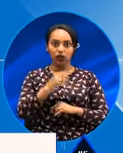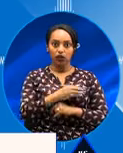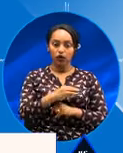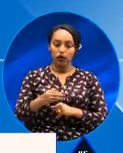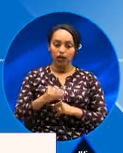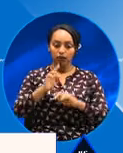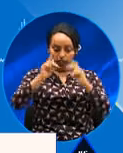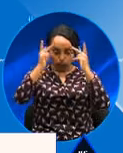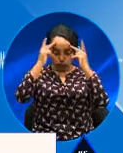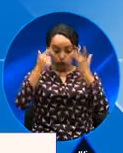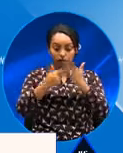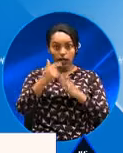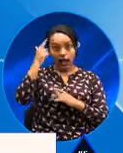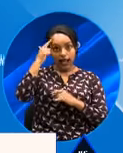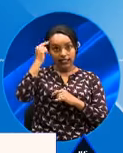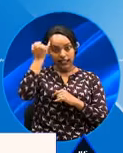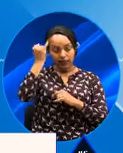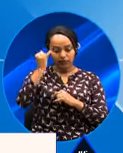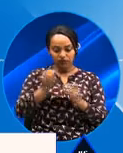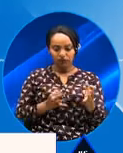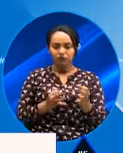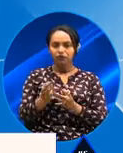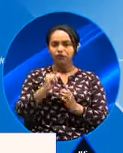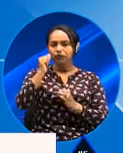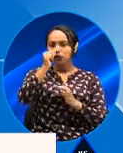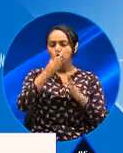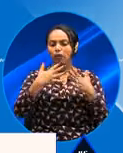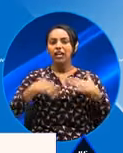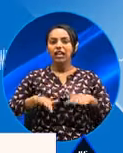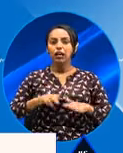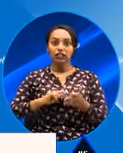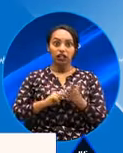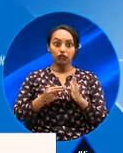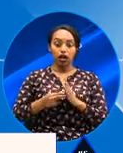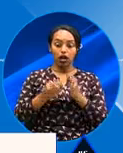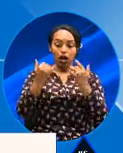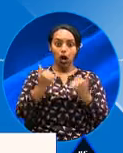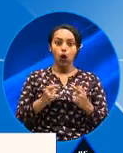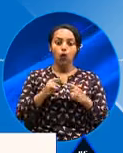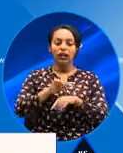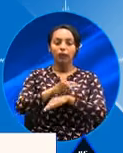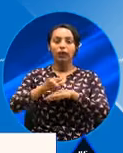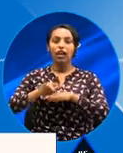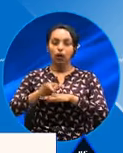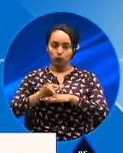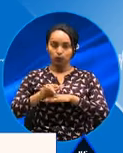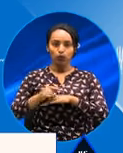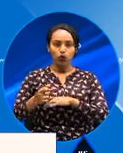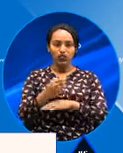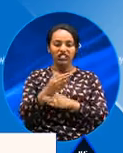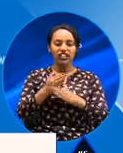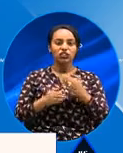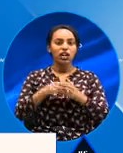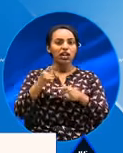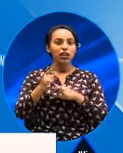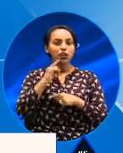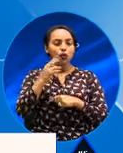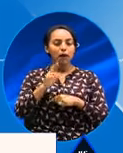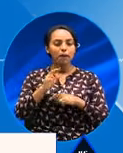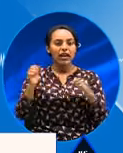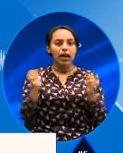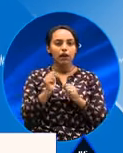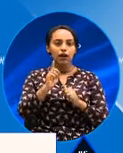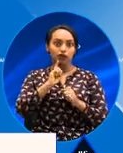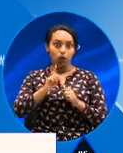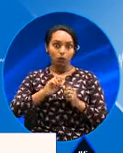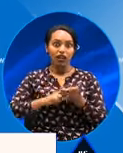እና ሚኒስትሩ ይህንን ሀሳብ ሲገልጹ ኢትዮጵያንና ልብሳት ማለት አሁን ወደ መራቆት ደረጃ እየሄደች ነው ማለት ነው፣ ወይንም ደግሞ